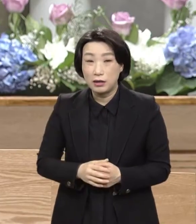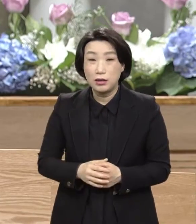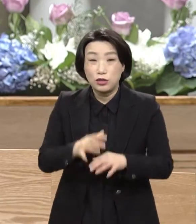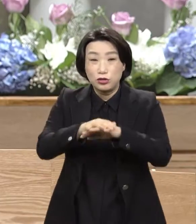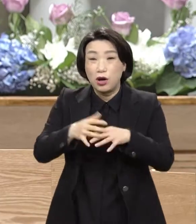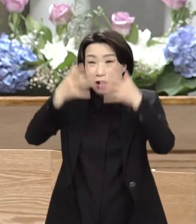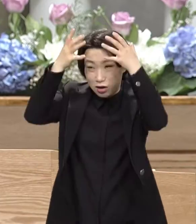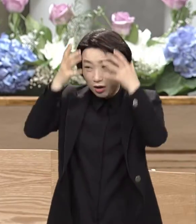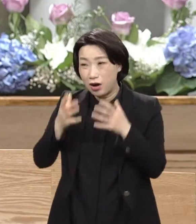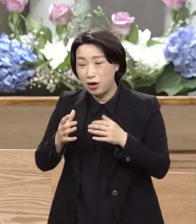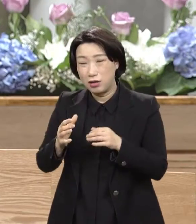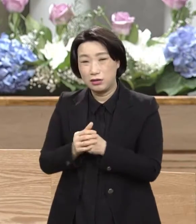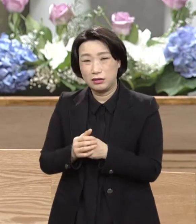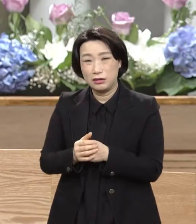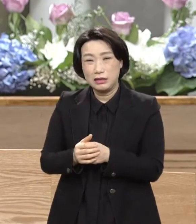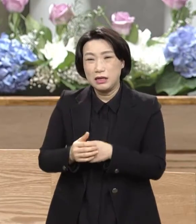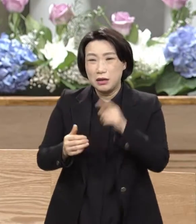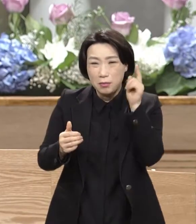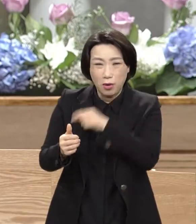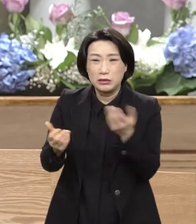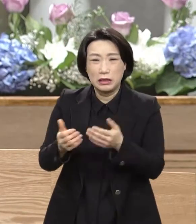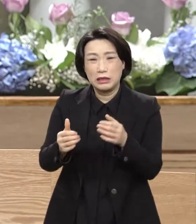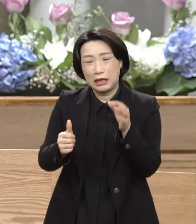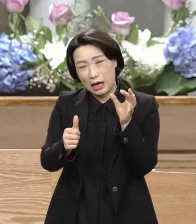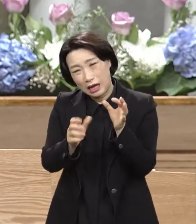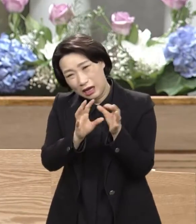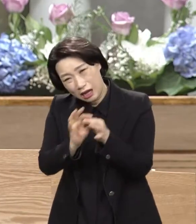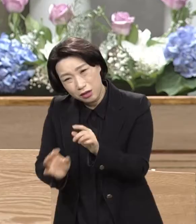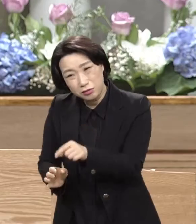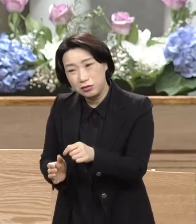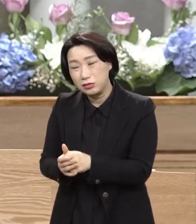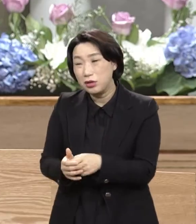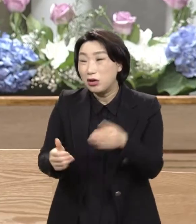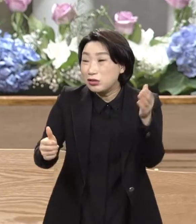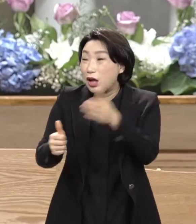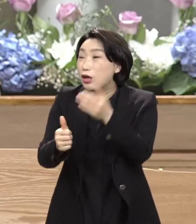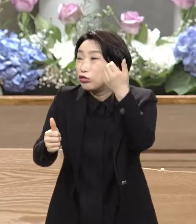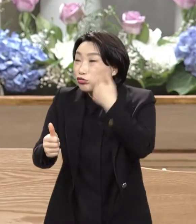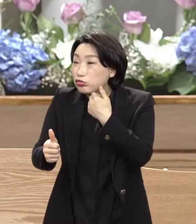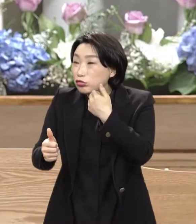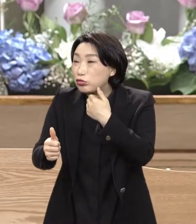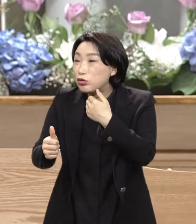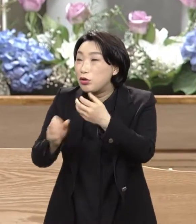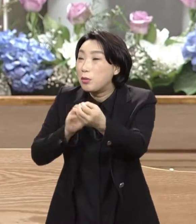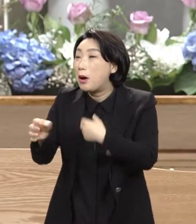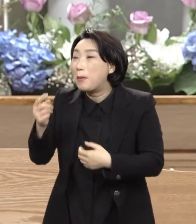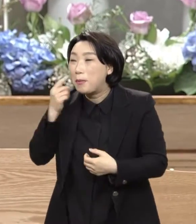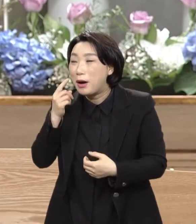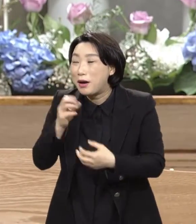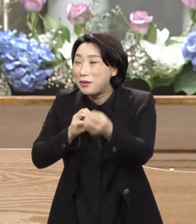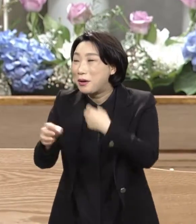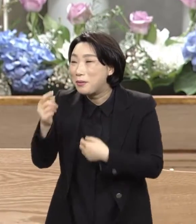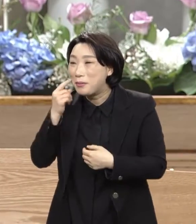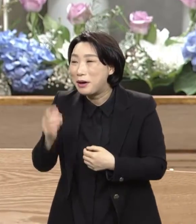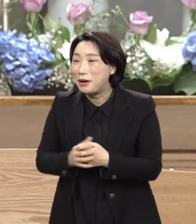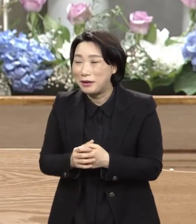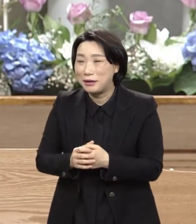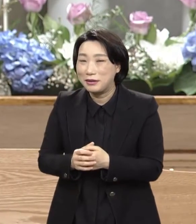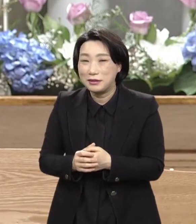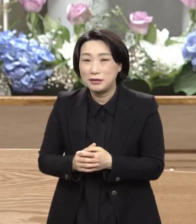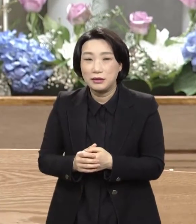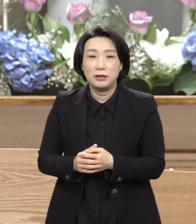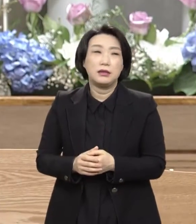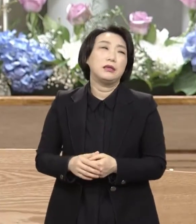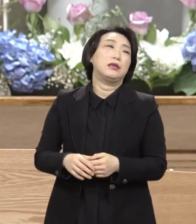수건으로 얼굴을 가리우고 이 못된 짓을 해놓고 너를 친 자가 누구냐? 대답 물어보는 거예요 또.